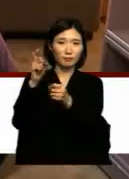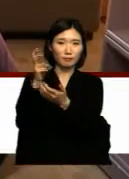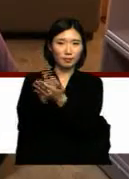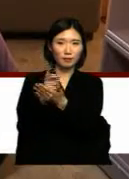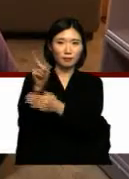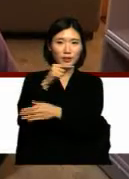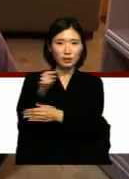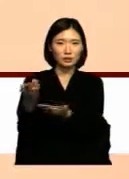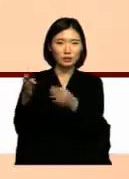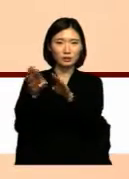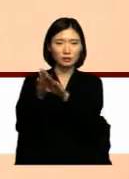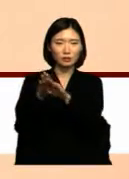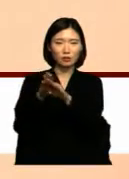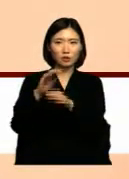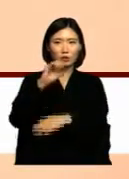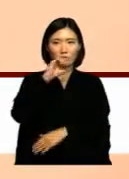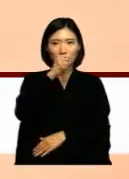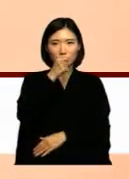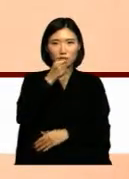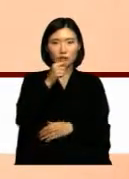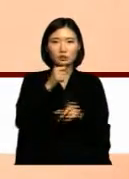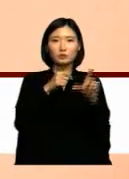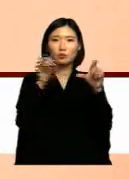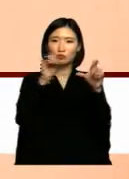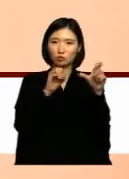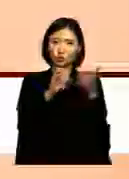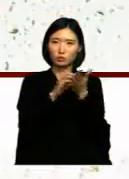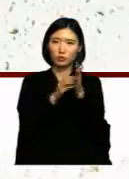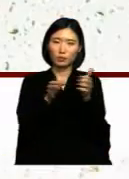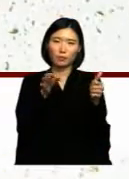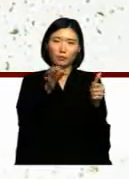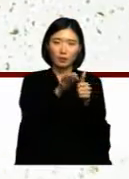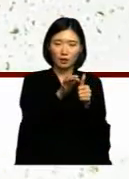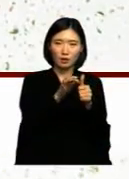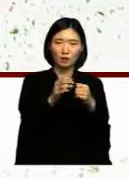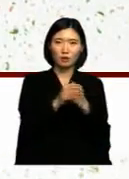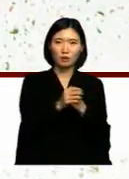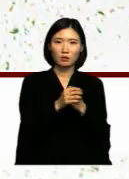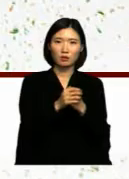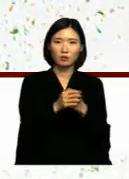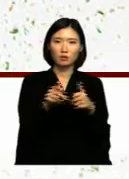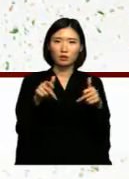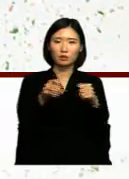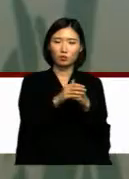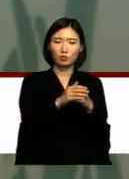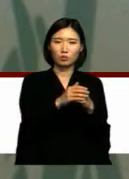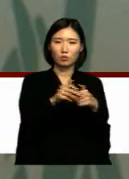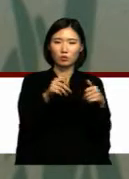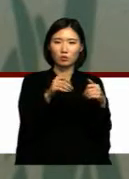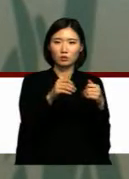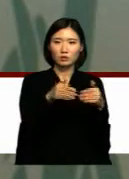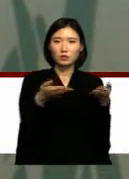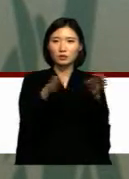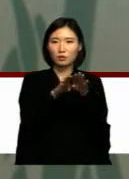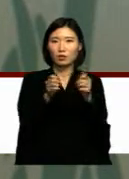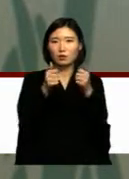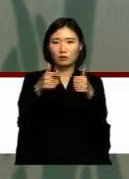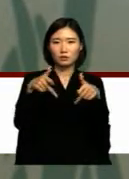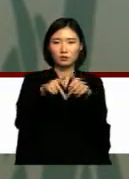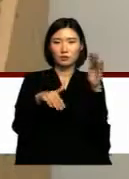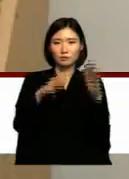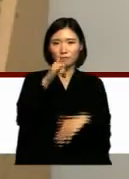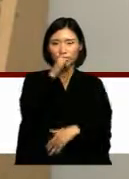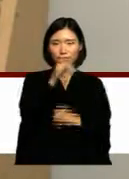재원이 한 15%밖에 지원이 안 되고 있습니다. 그래서 거주시설 내 장애인들이 사실은 또 차별을 받게 되는 그런 문제가 있어요.